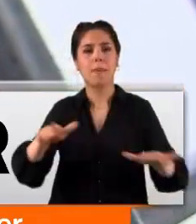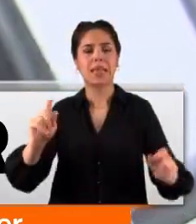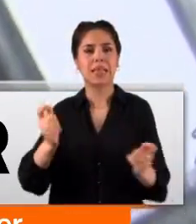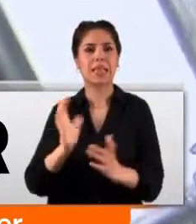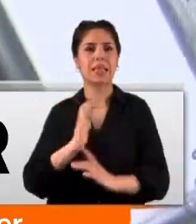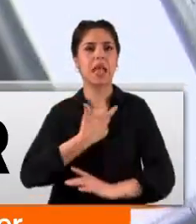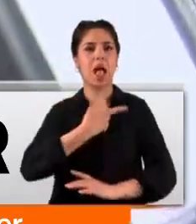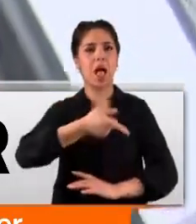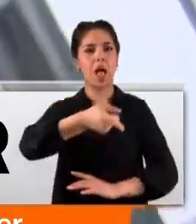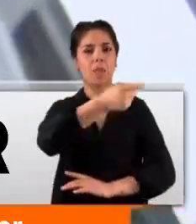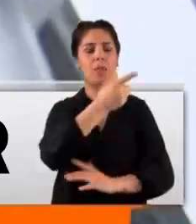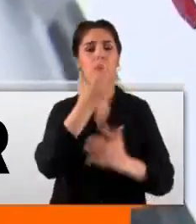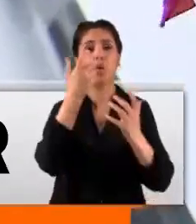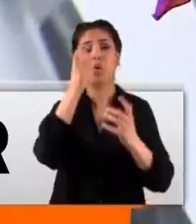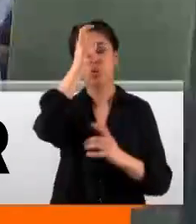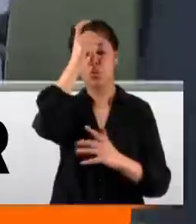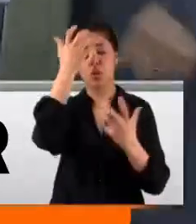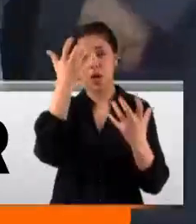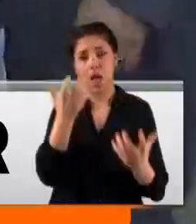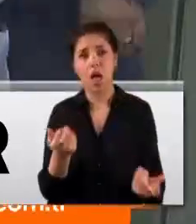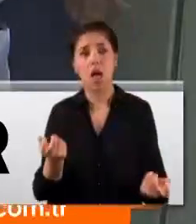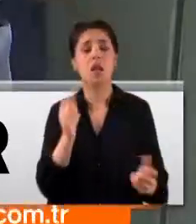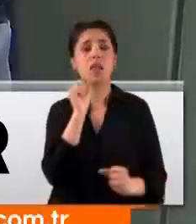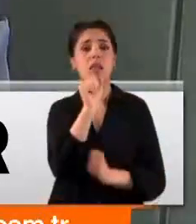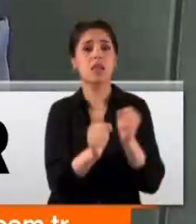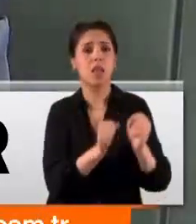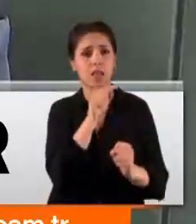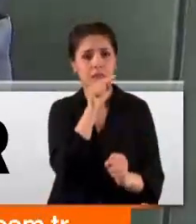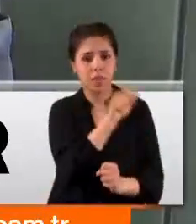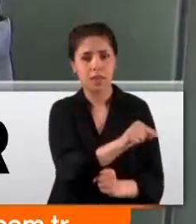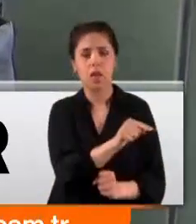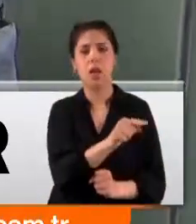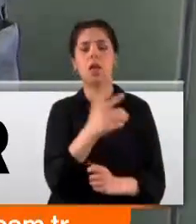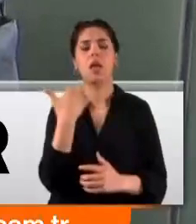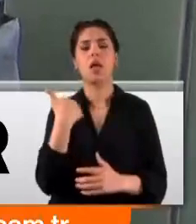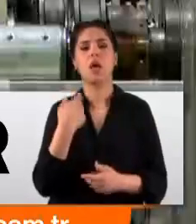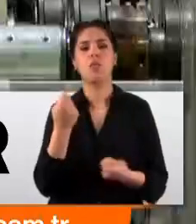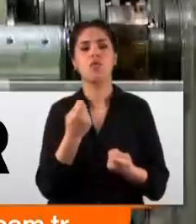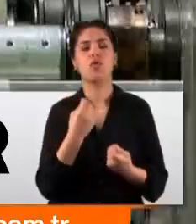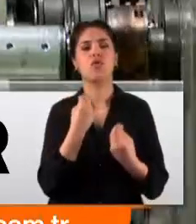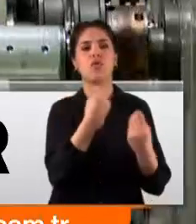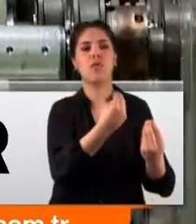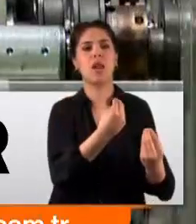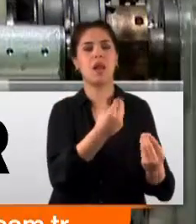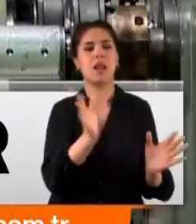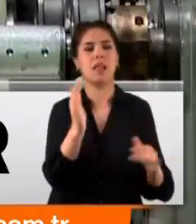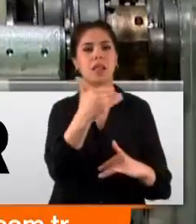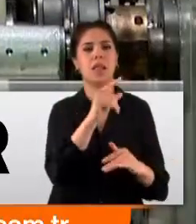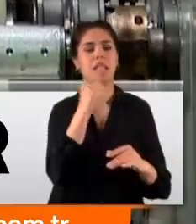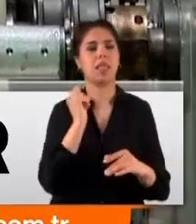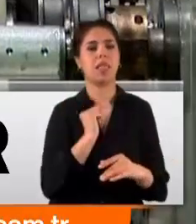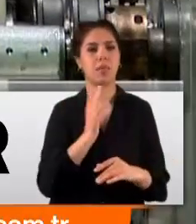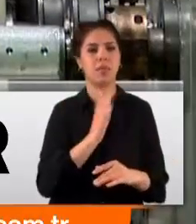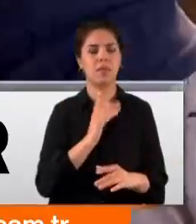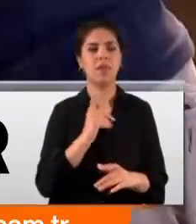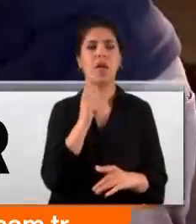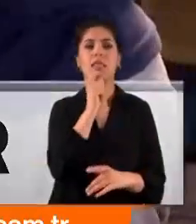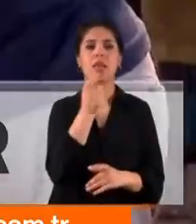işverenleri Türk Ağır Sanayi ve Hizmet Sektörü Kamu İşverenleri Sendikası temsil ediyor. Tekliflerini ikinci kez revize